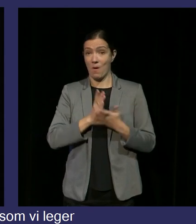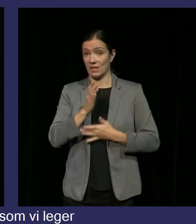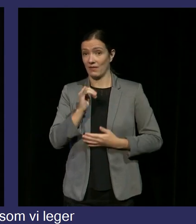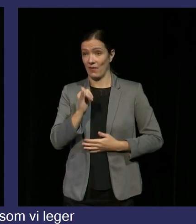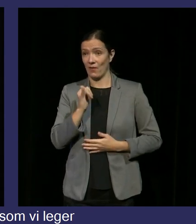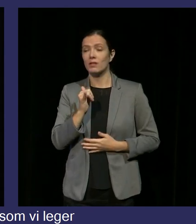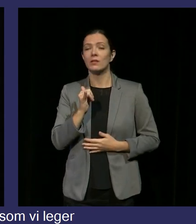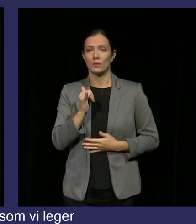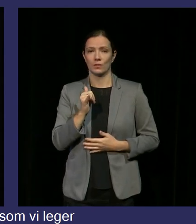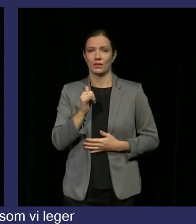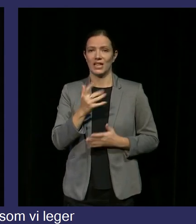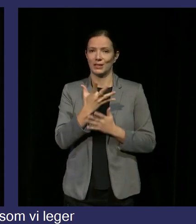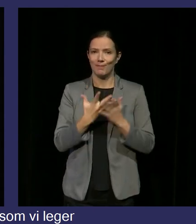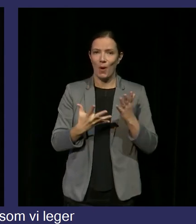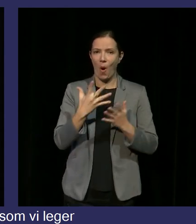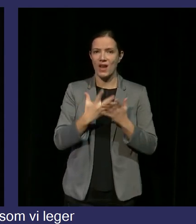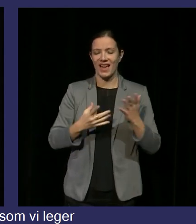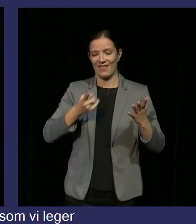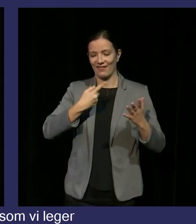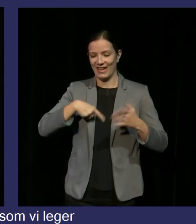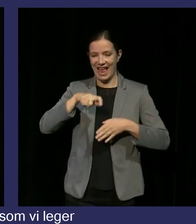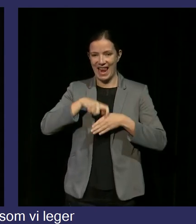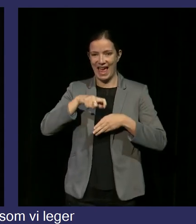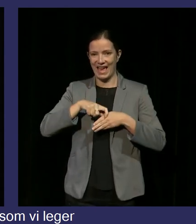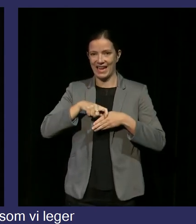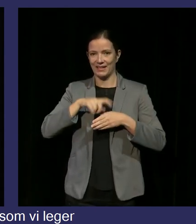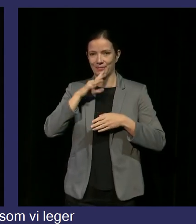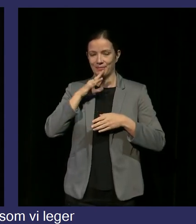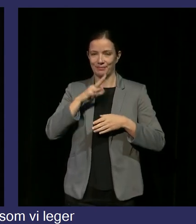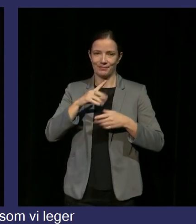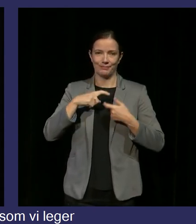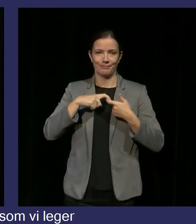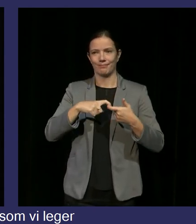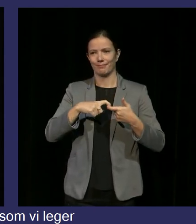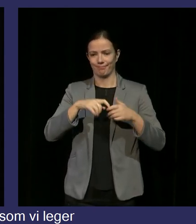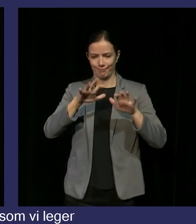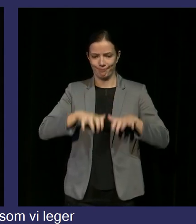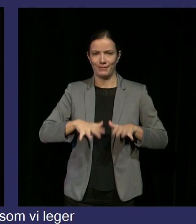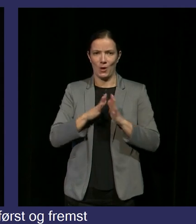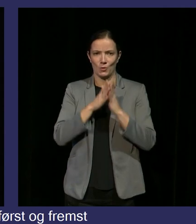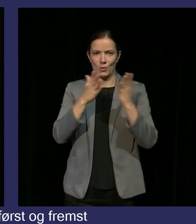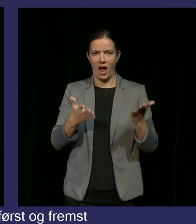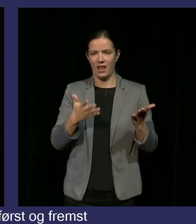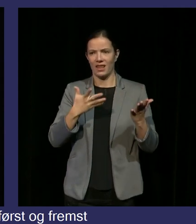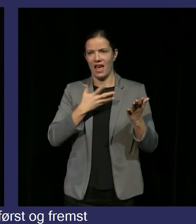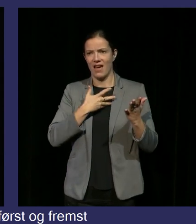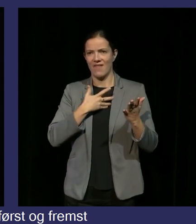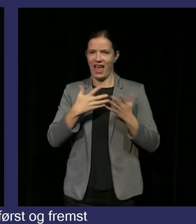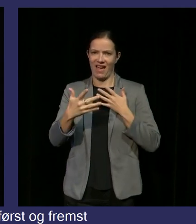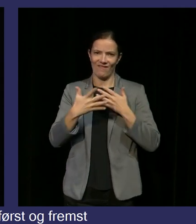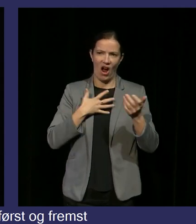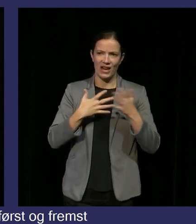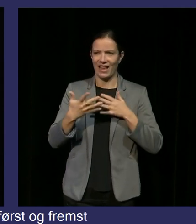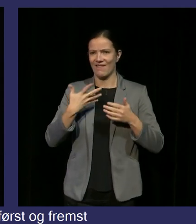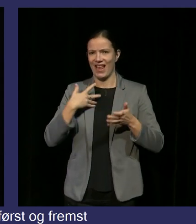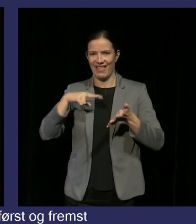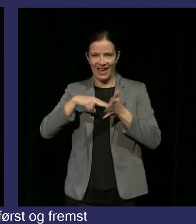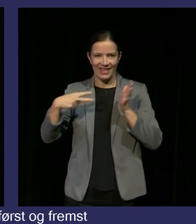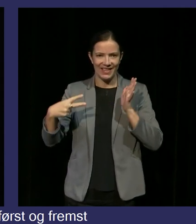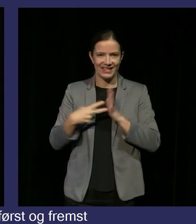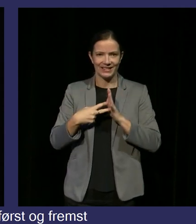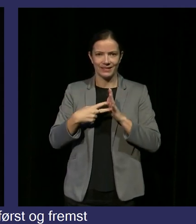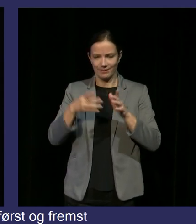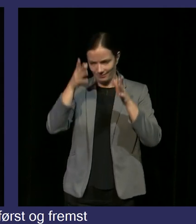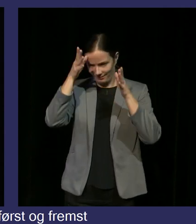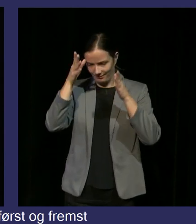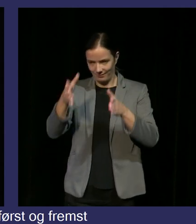det at det språket som vi leger bruker i journalene våre, det ganske teknisk og ganske faglig, og det beregnet først og